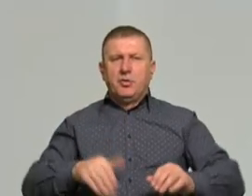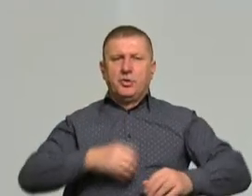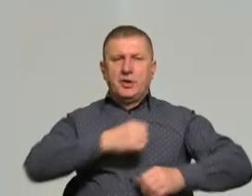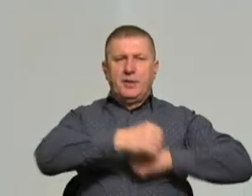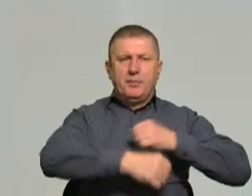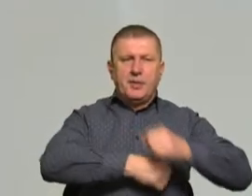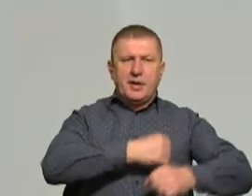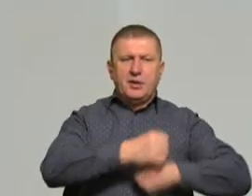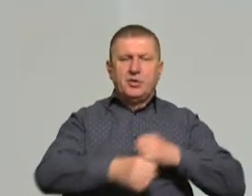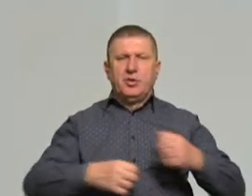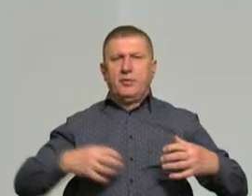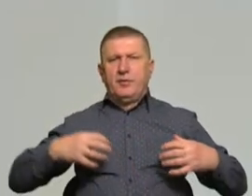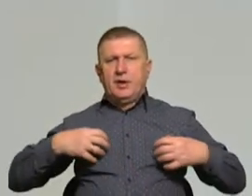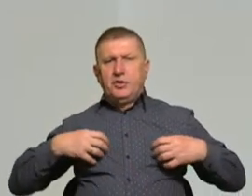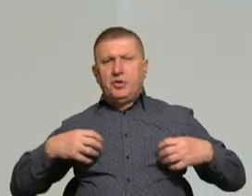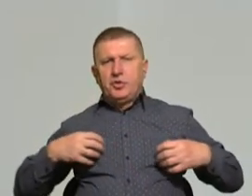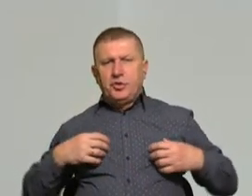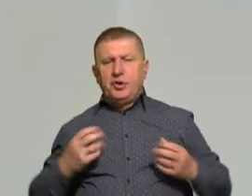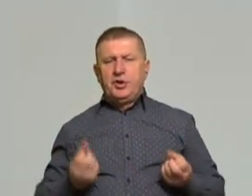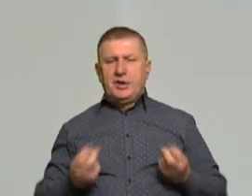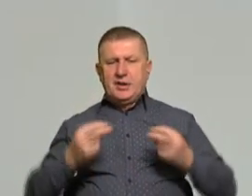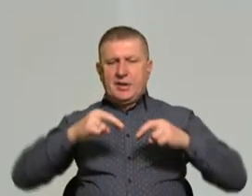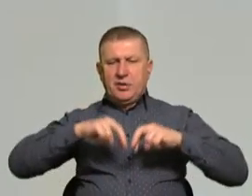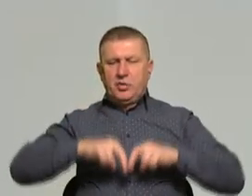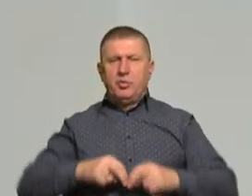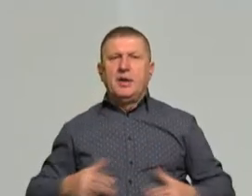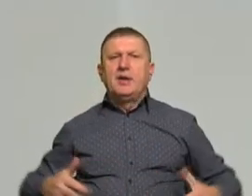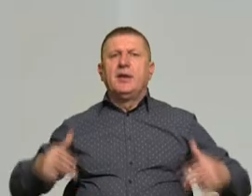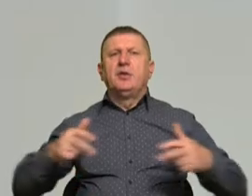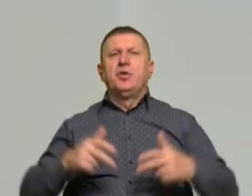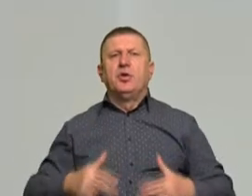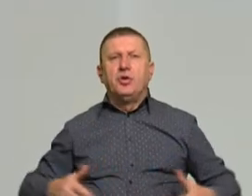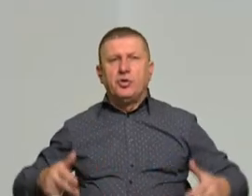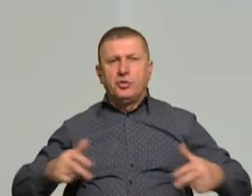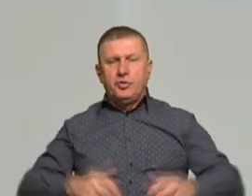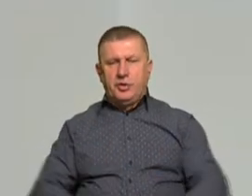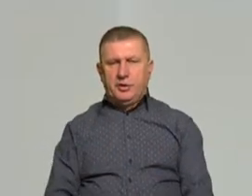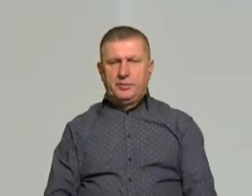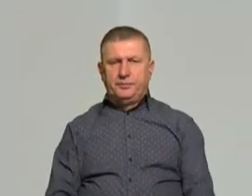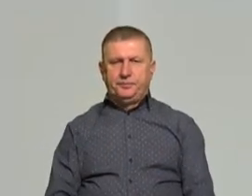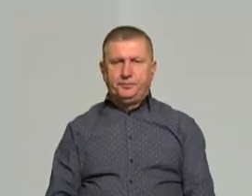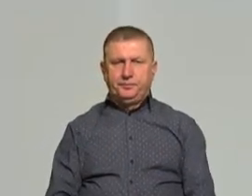tutaj mogą żyć, tutaj mogą zakładać rodziny, tutaj mogą w efekcie mieszkać.